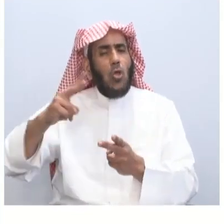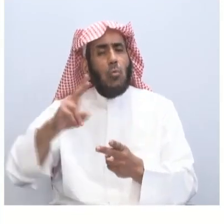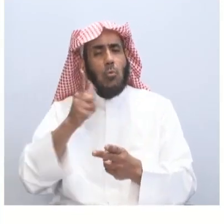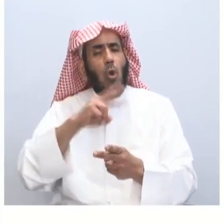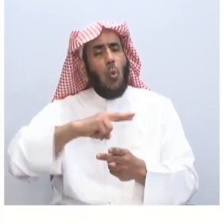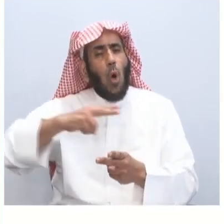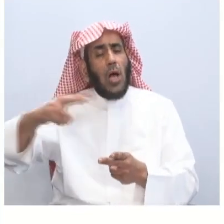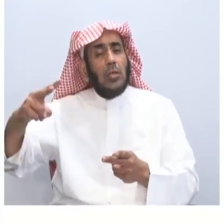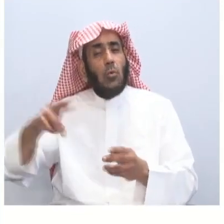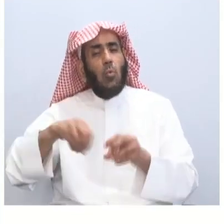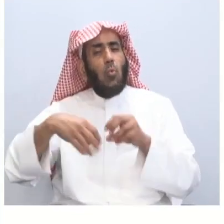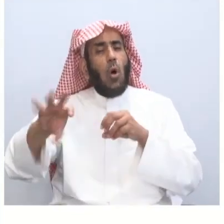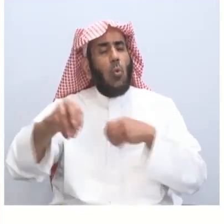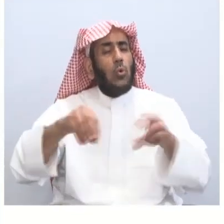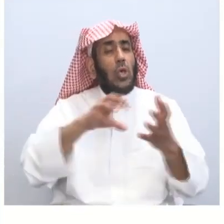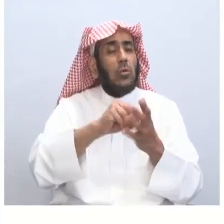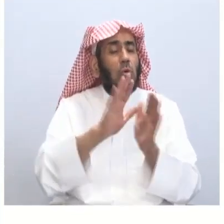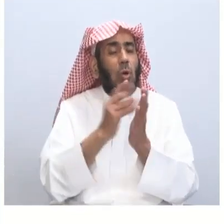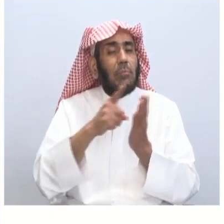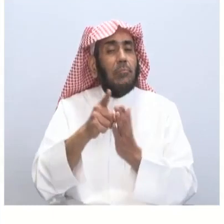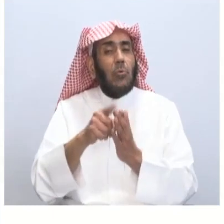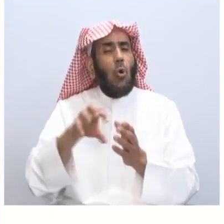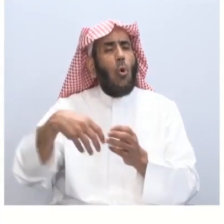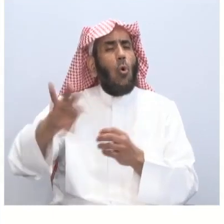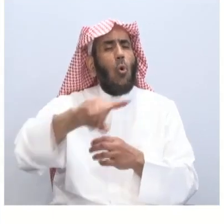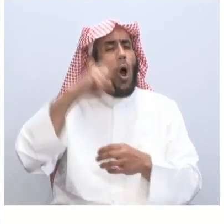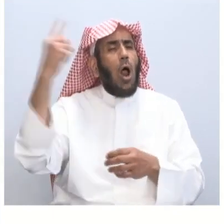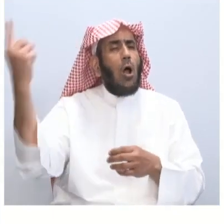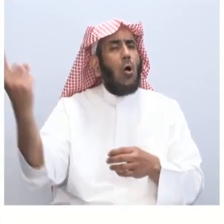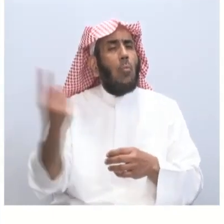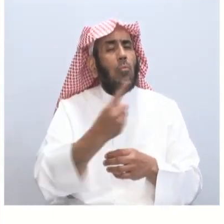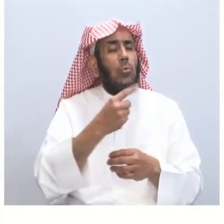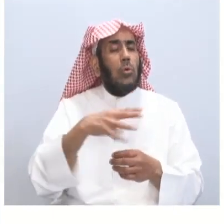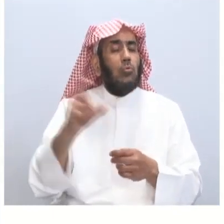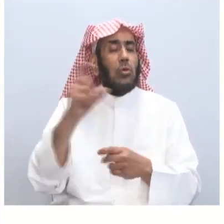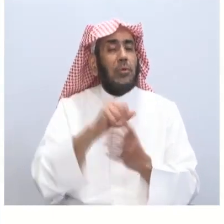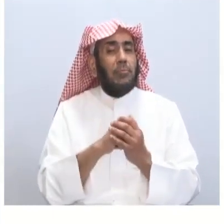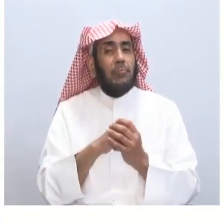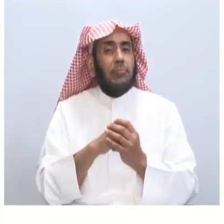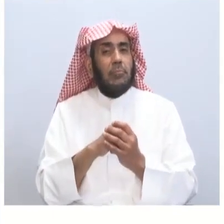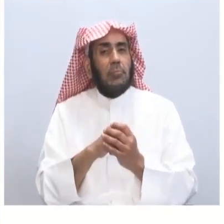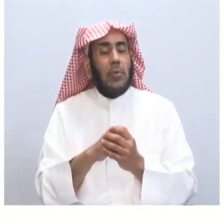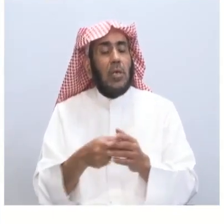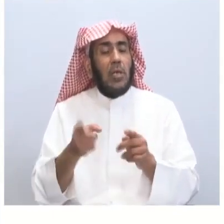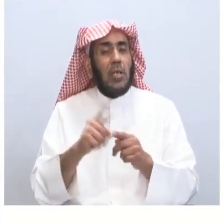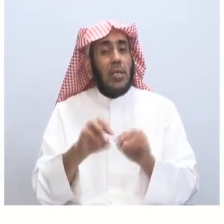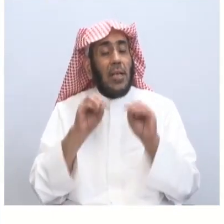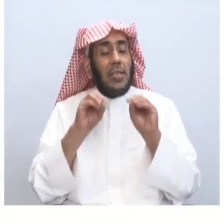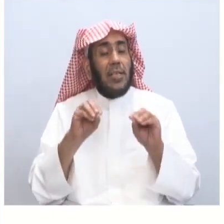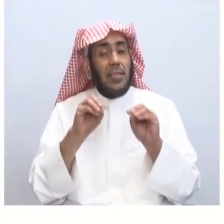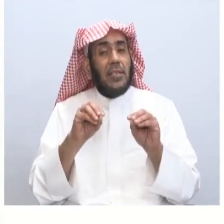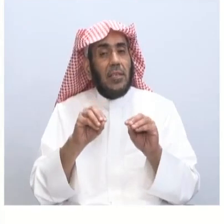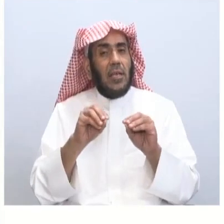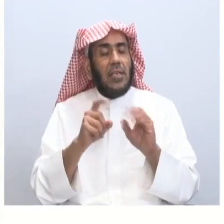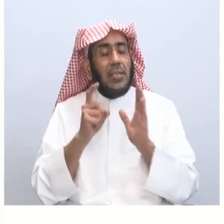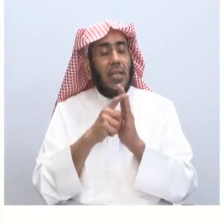اللغات ووزعت نسخ القران الكريم على جميع المسلمين كذلك تحدثنا عن